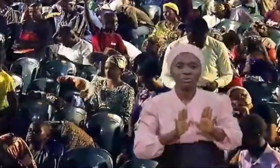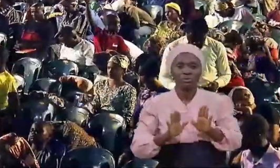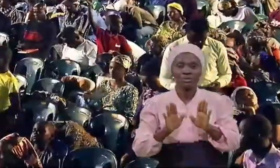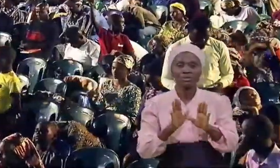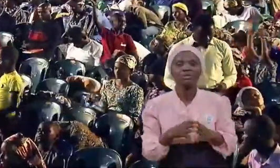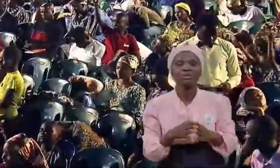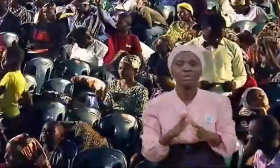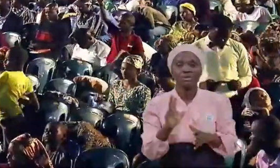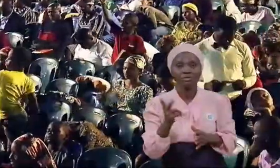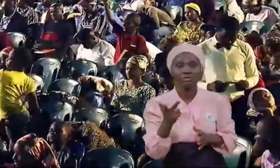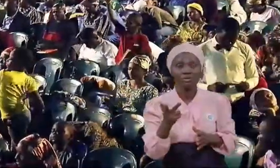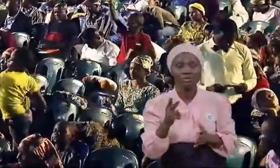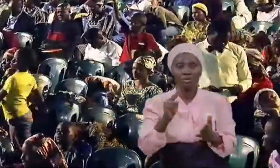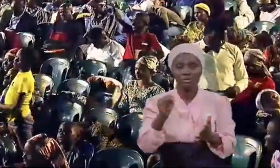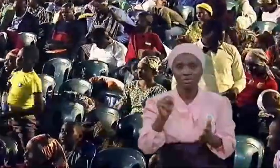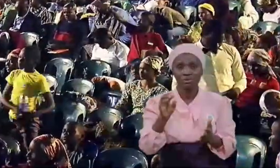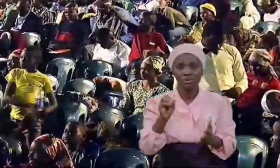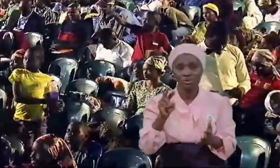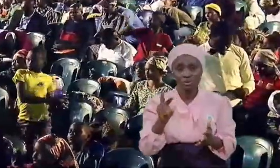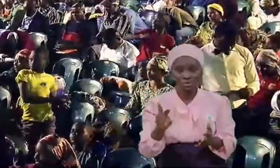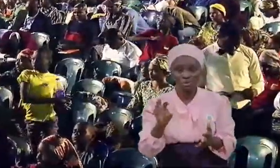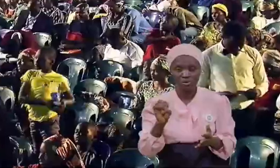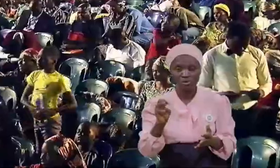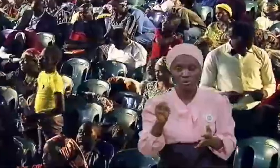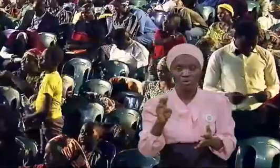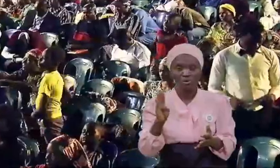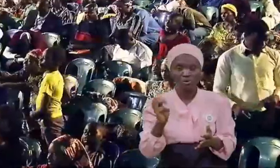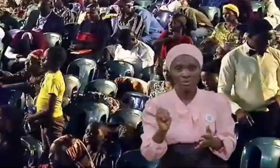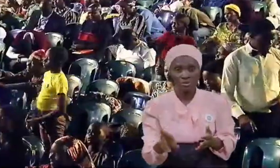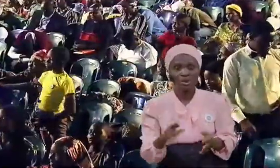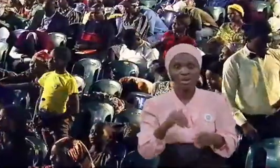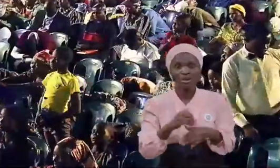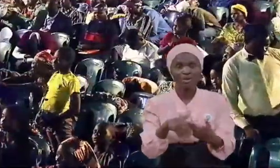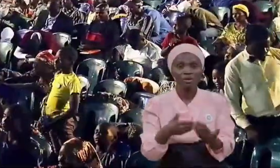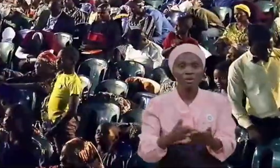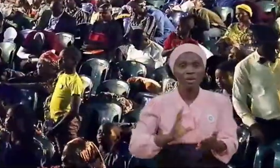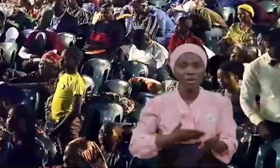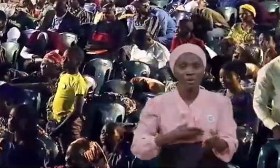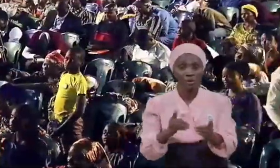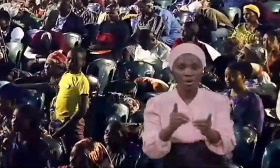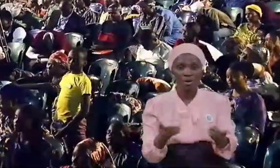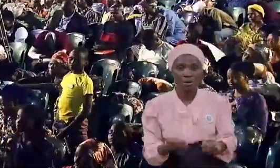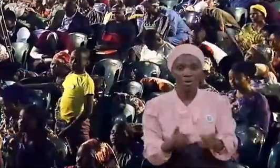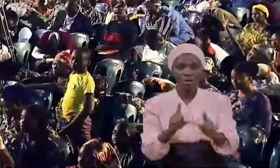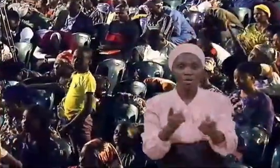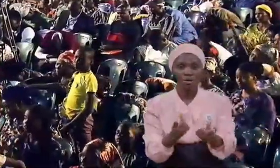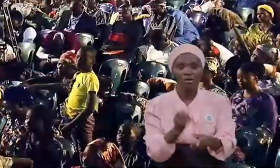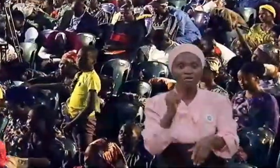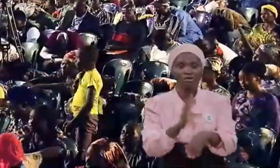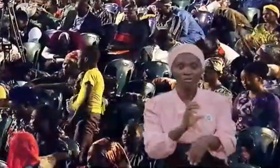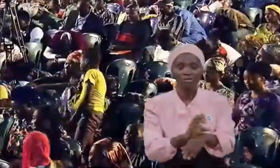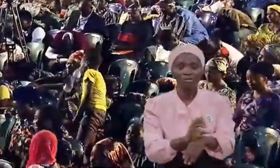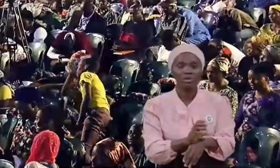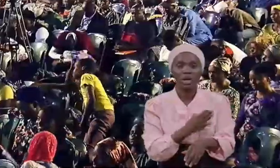Donc, on vous contactera pour vous donner des précisions sur le lieu